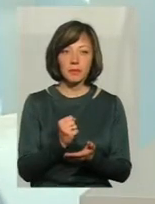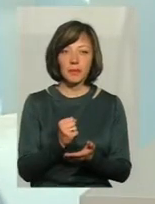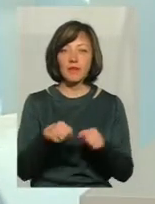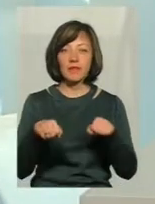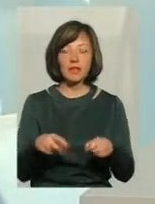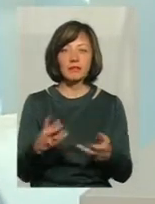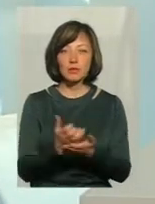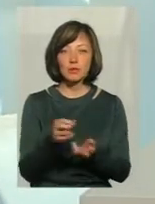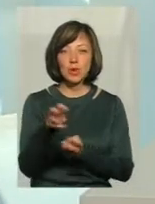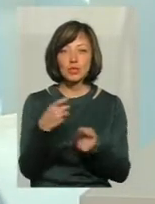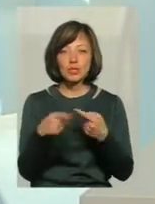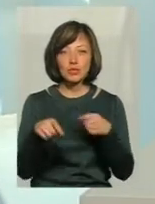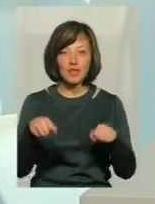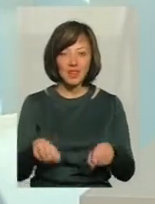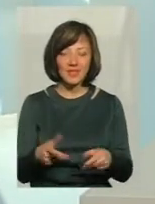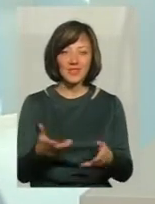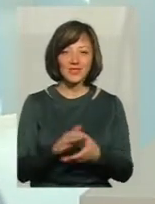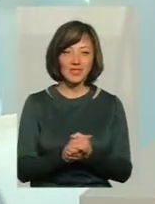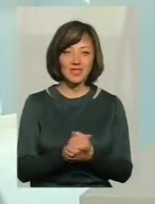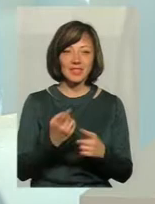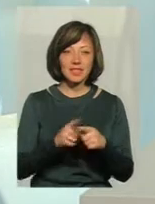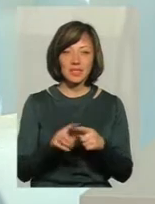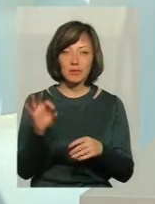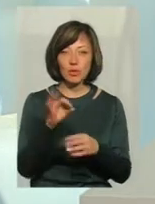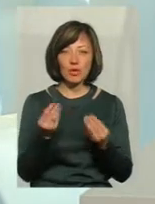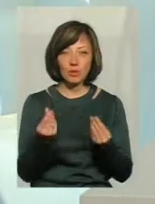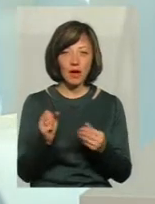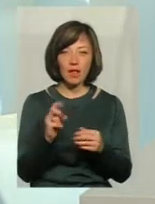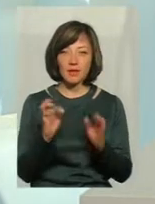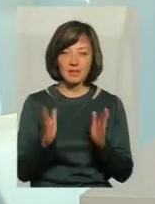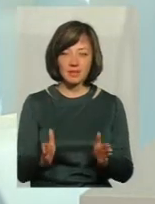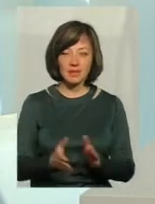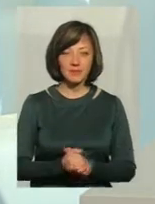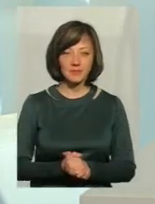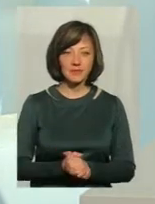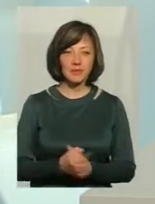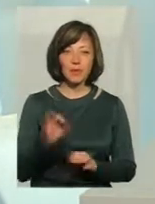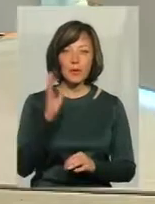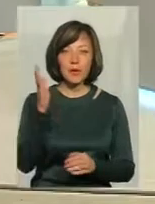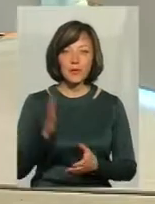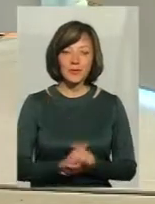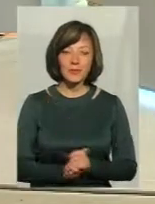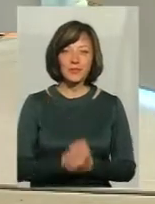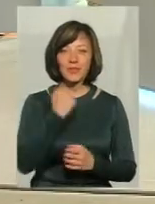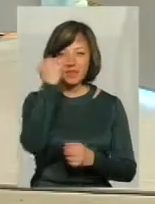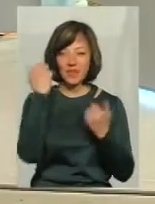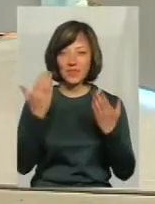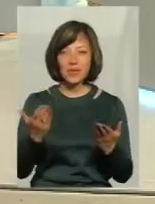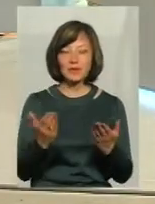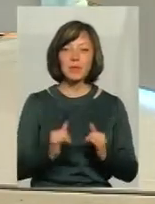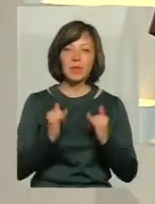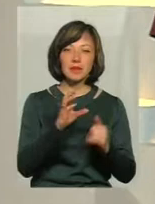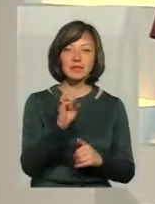не знаходить, ви шукаєте іншу владу. Тобто і це все про гроші, але не тільки. Це все про майбутнє. Дякую вам, пане